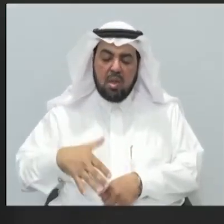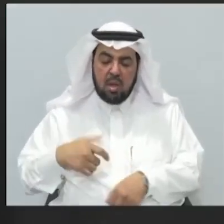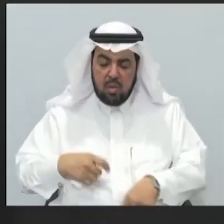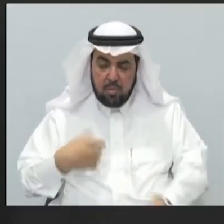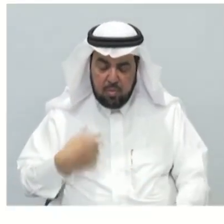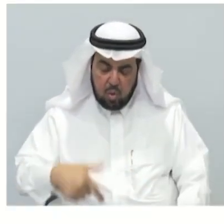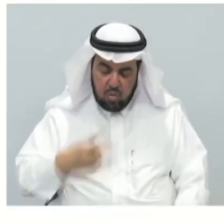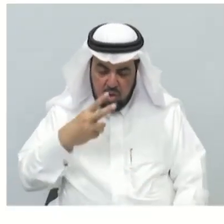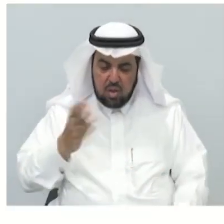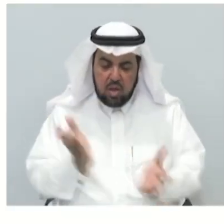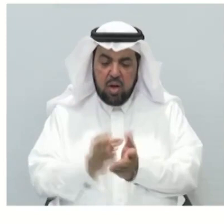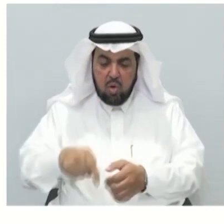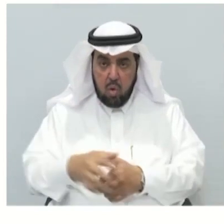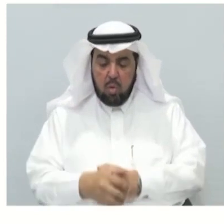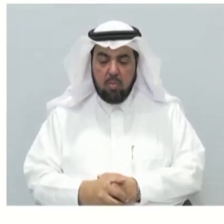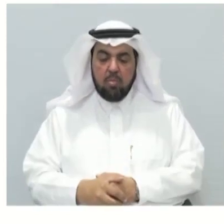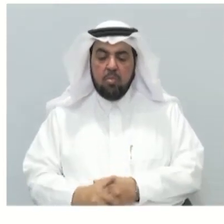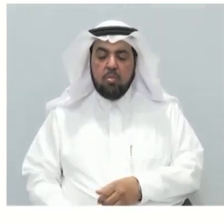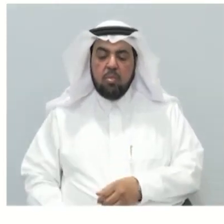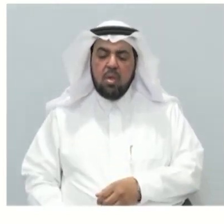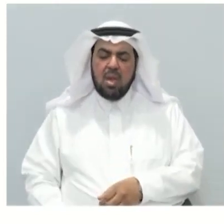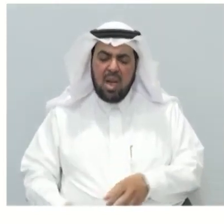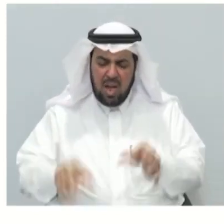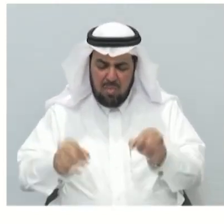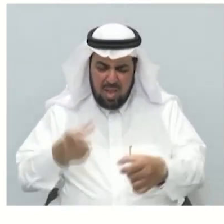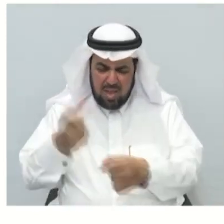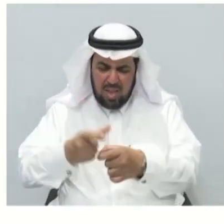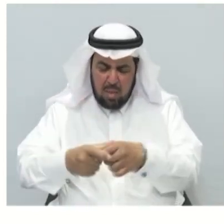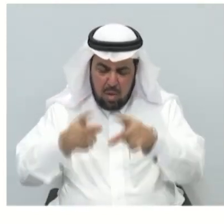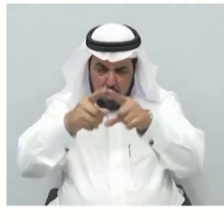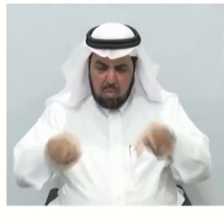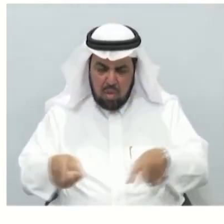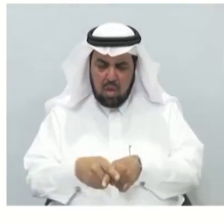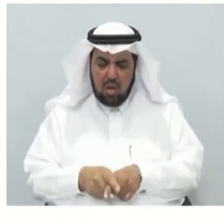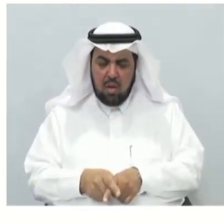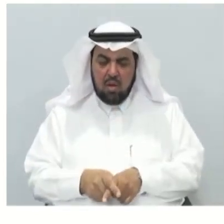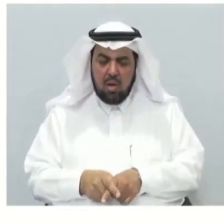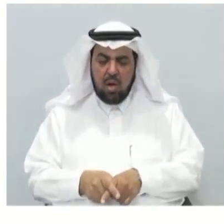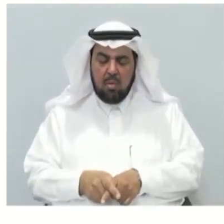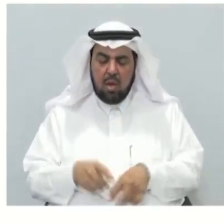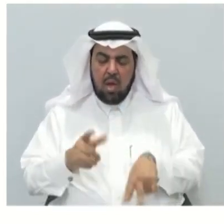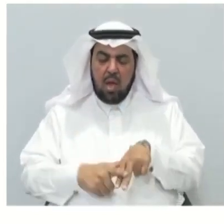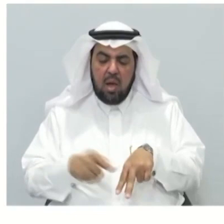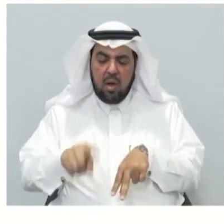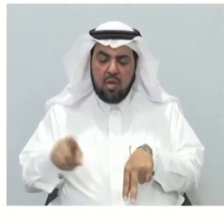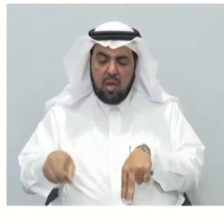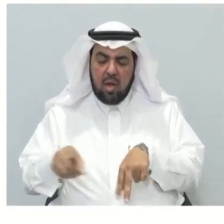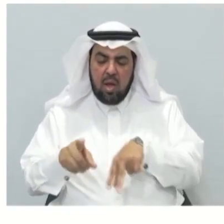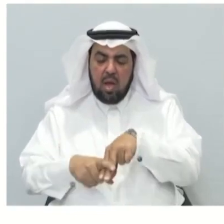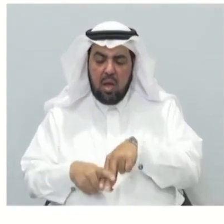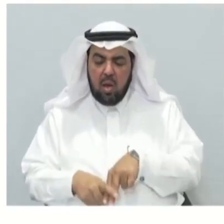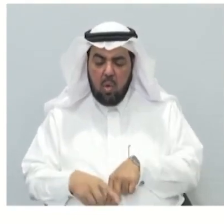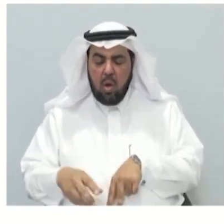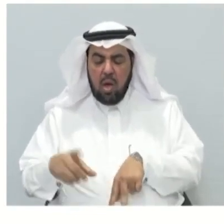الدرس اليوم درسنا ان شاء الله راح يكون اثبات تطابق المثلثات اي اس اي واي اي اس ما علاقه هذا الموضوع